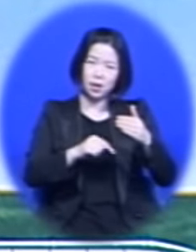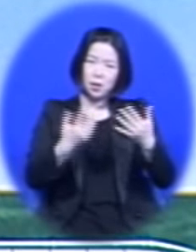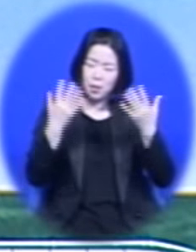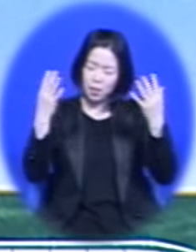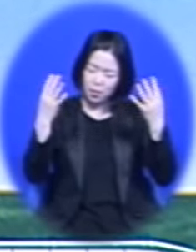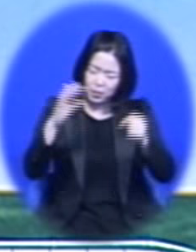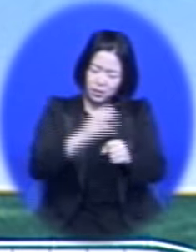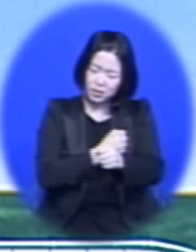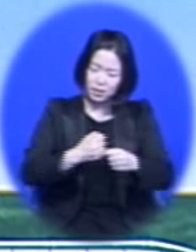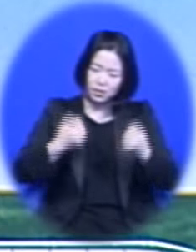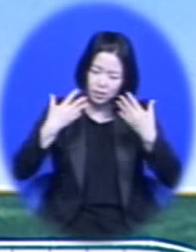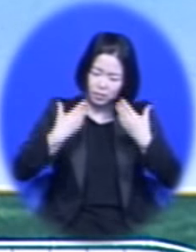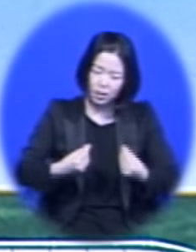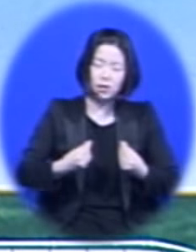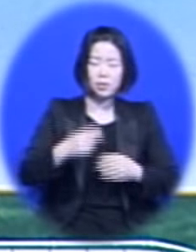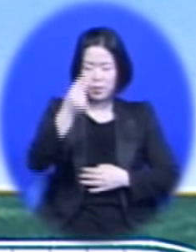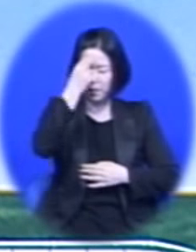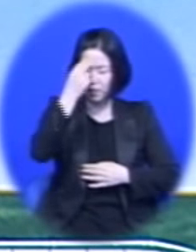좌절과 근심을 가지고 있습니다.